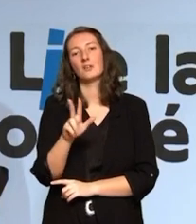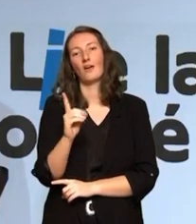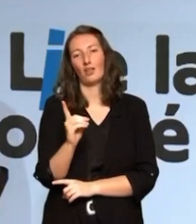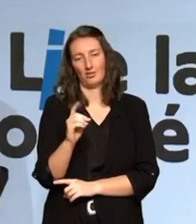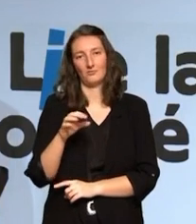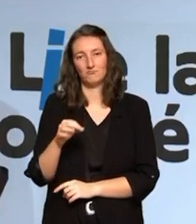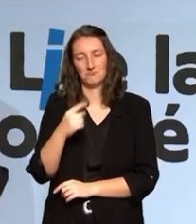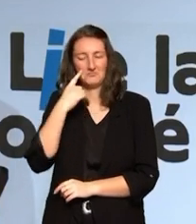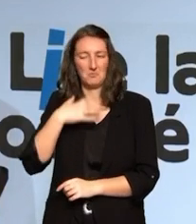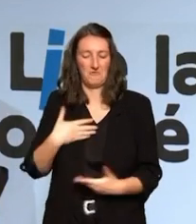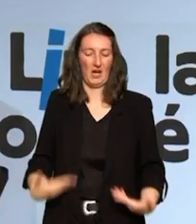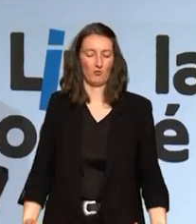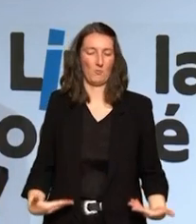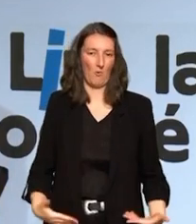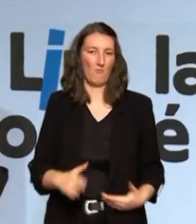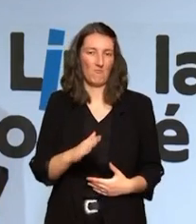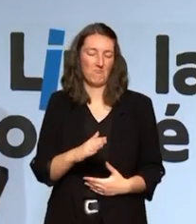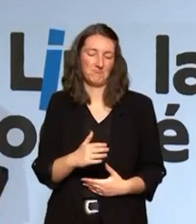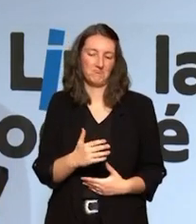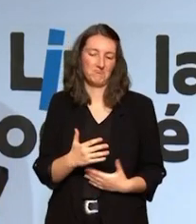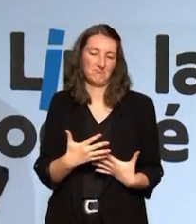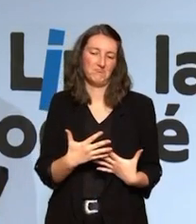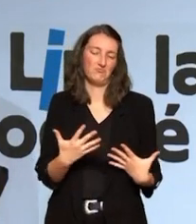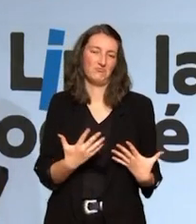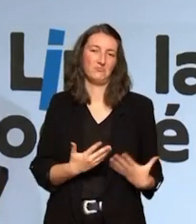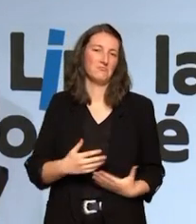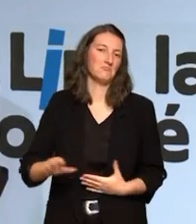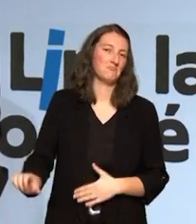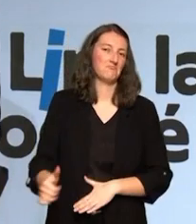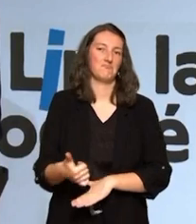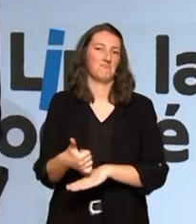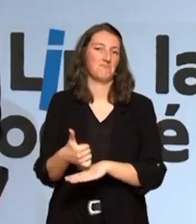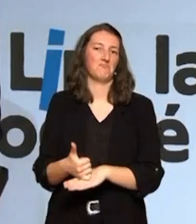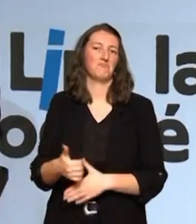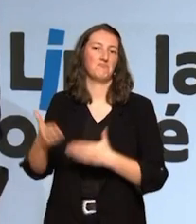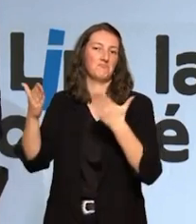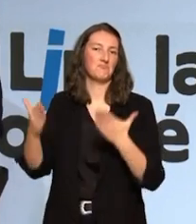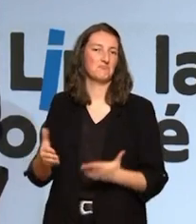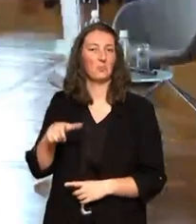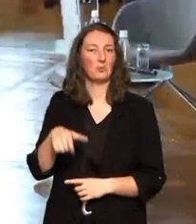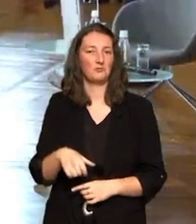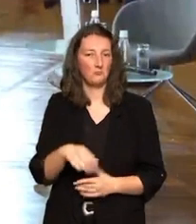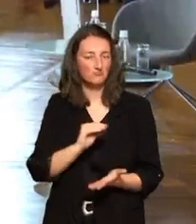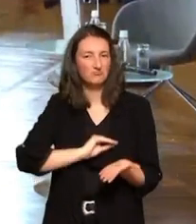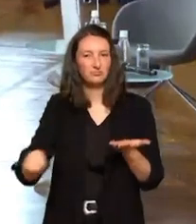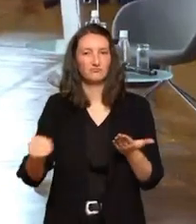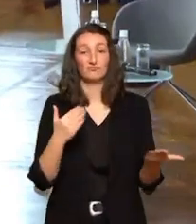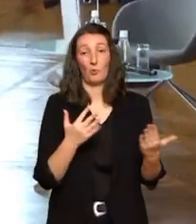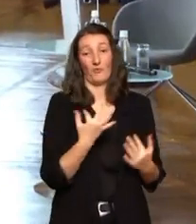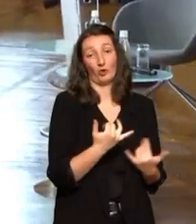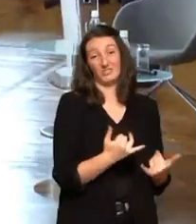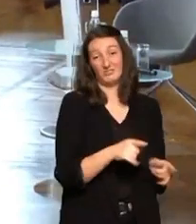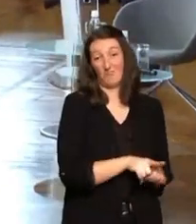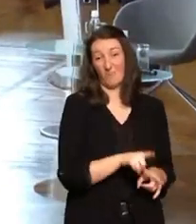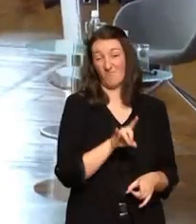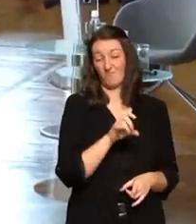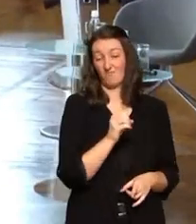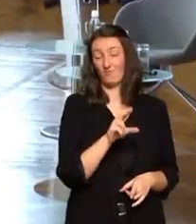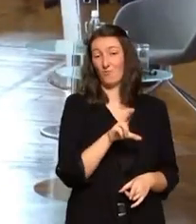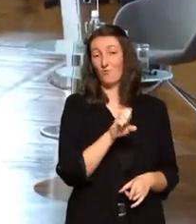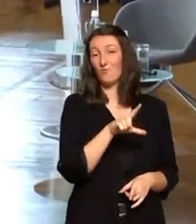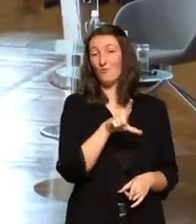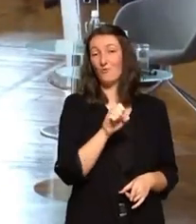écrivains contemporains et l'équivalent norvégien de Houellebecq. Lisez de la littérature étrangère et lisez en